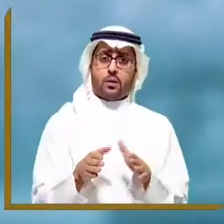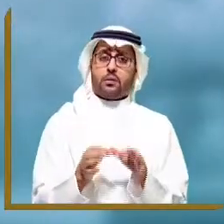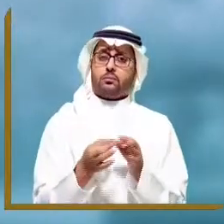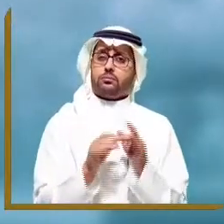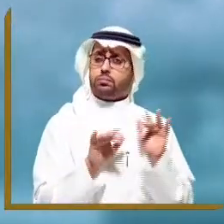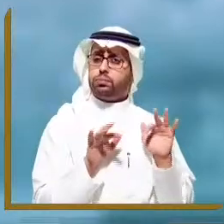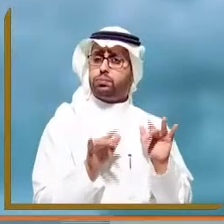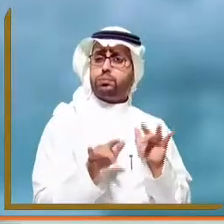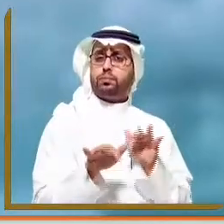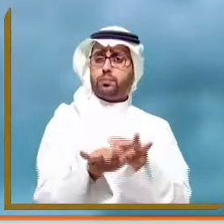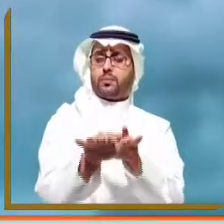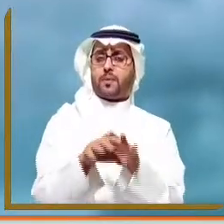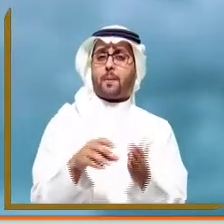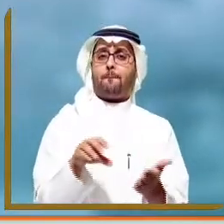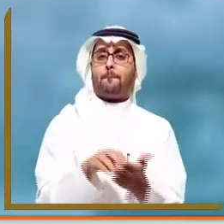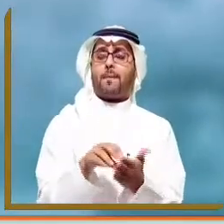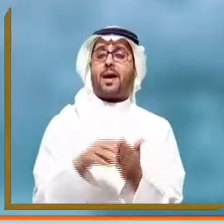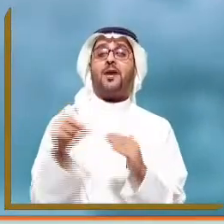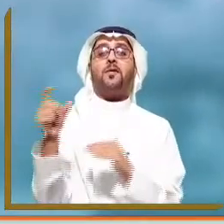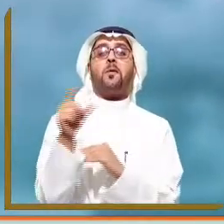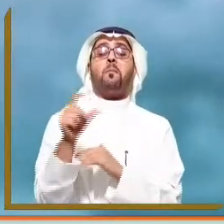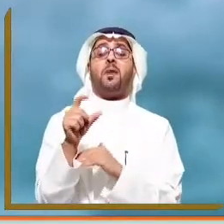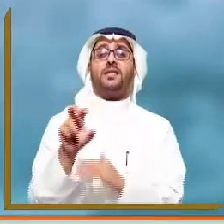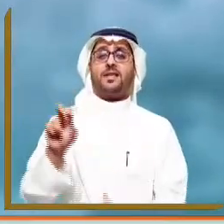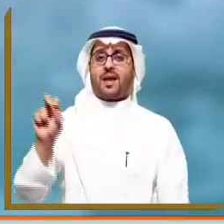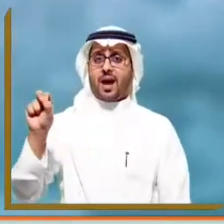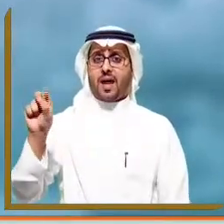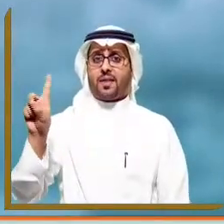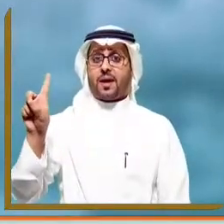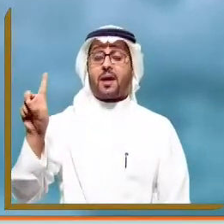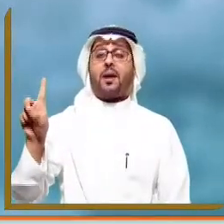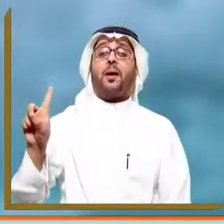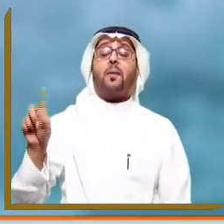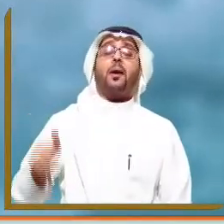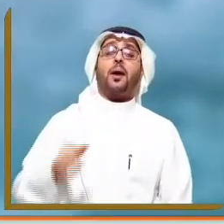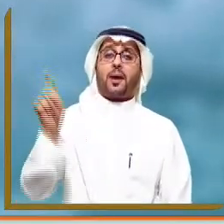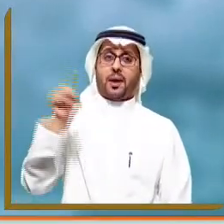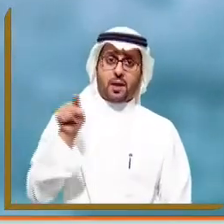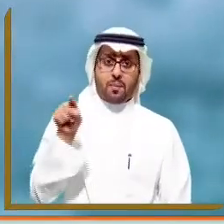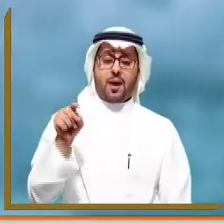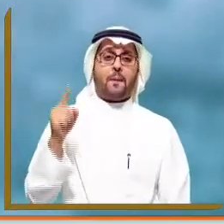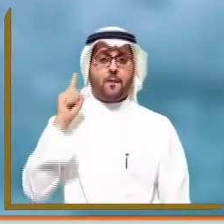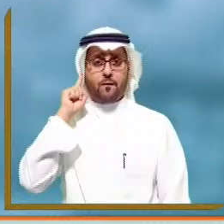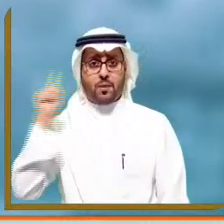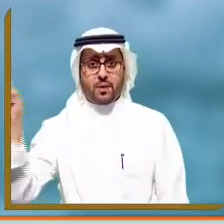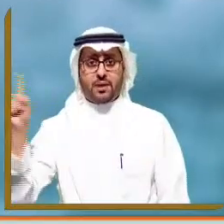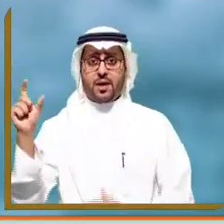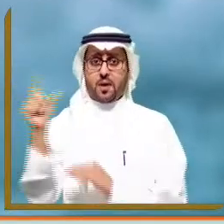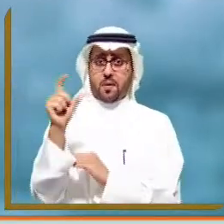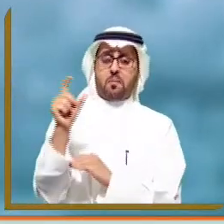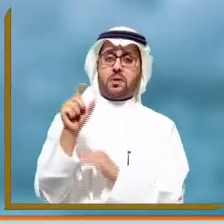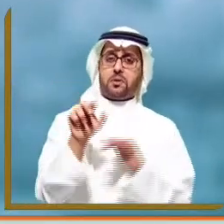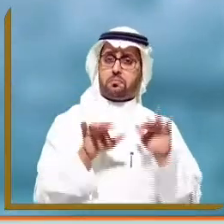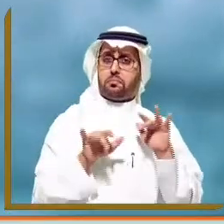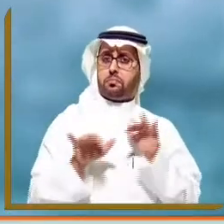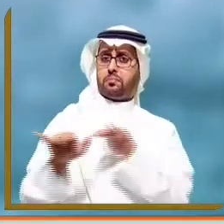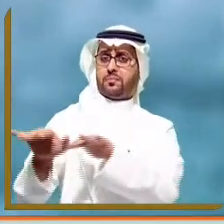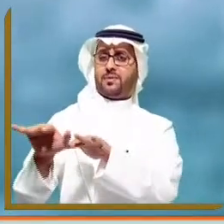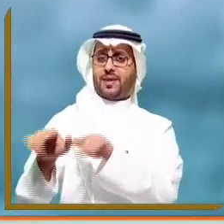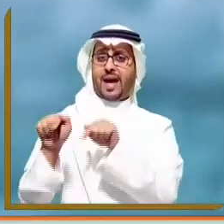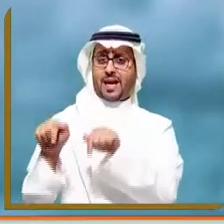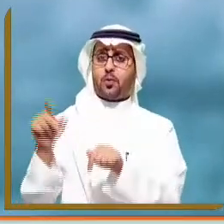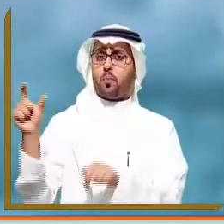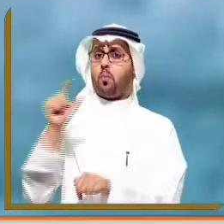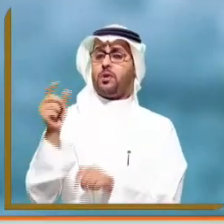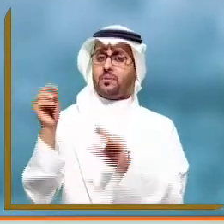يتوافد المصلون إلى مسجد قباء بالمدينة المنورة وسط إجراءات احترازية يشرف على تنفيذها فرع وزارة الشؤون